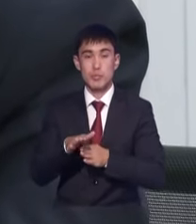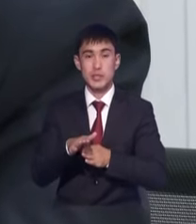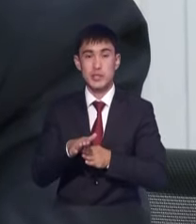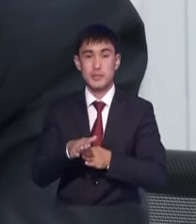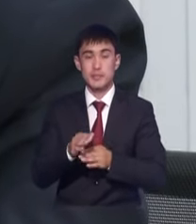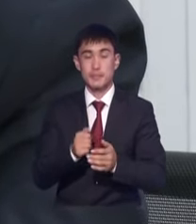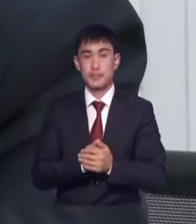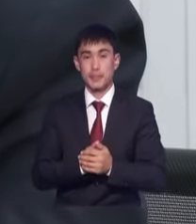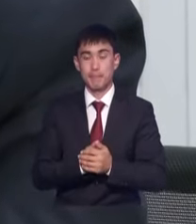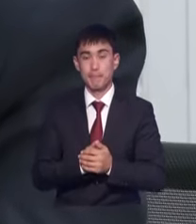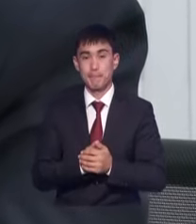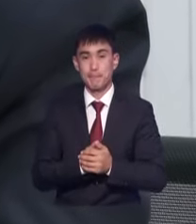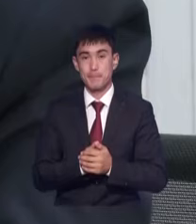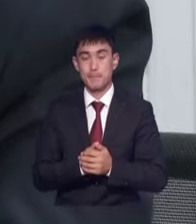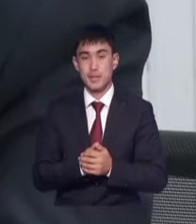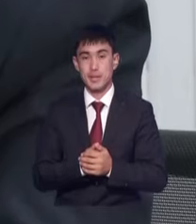именно